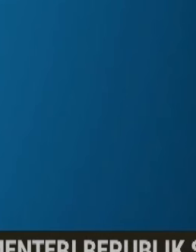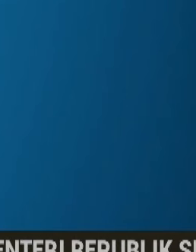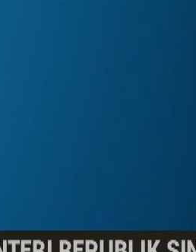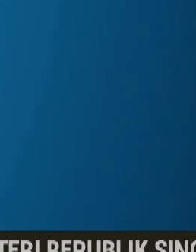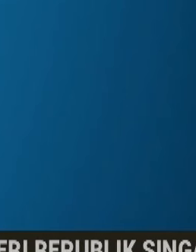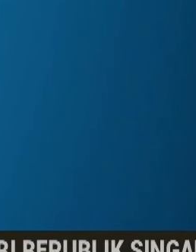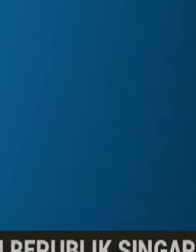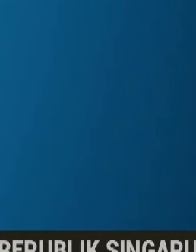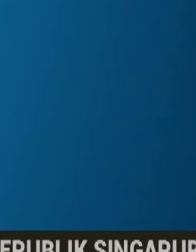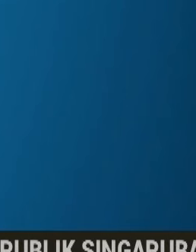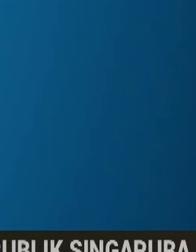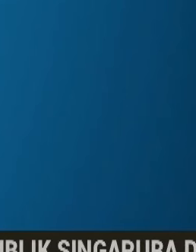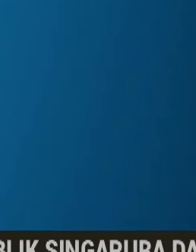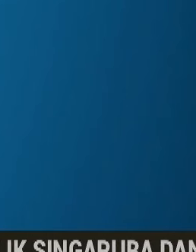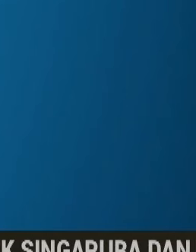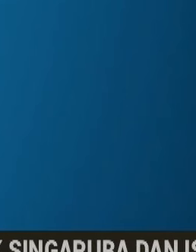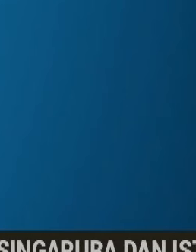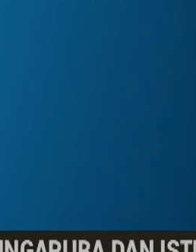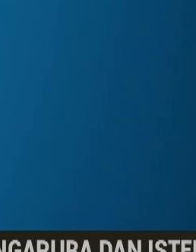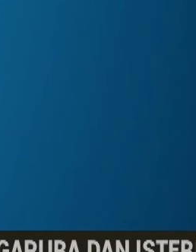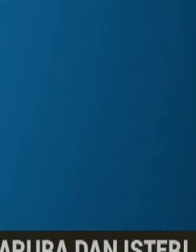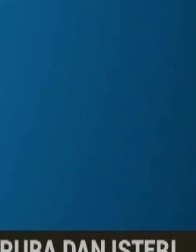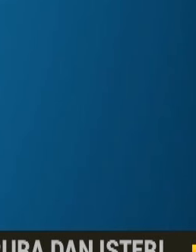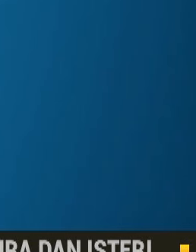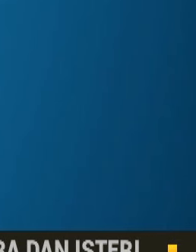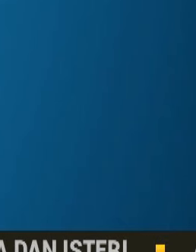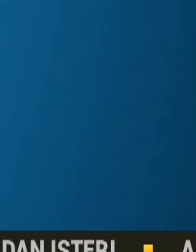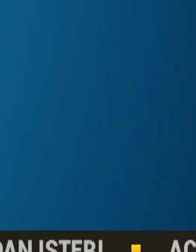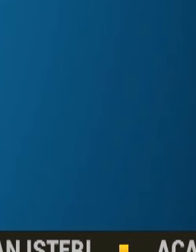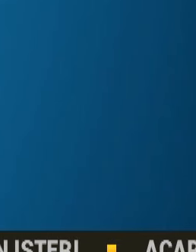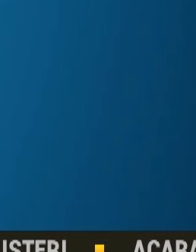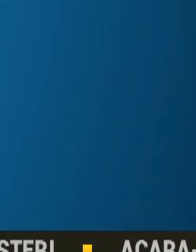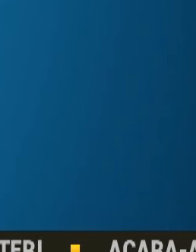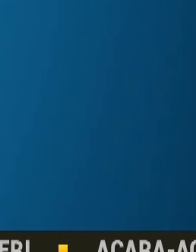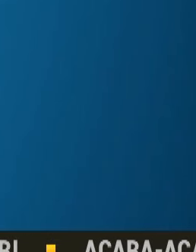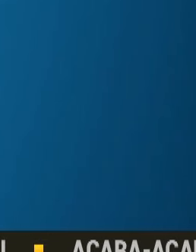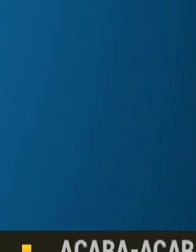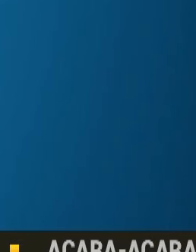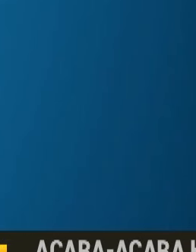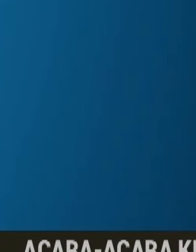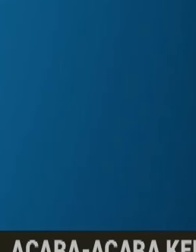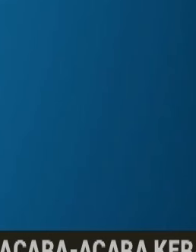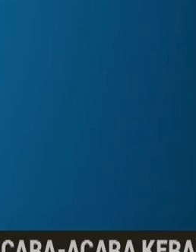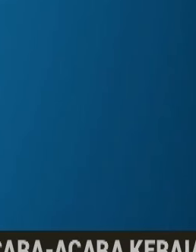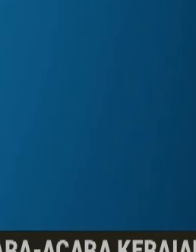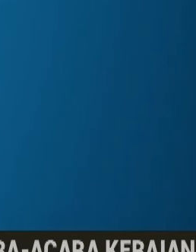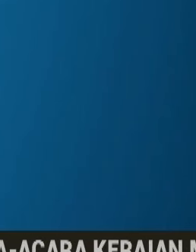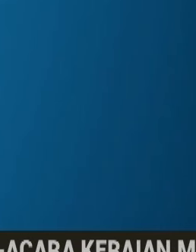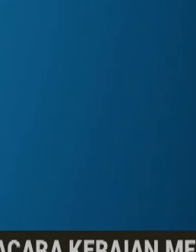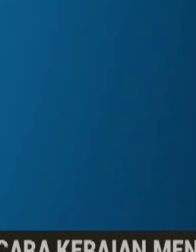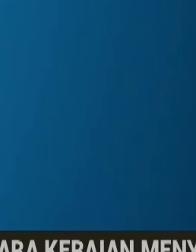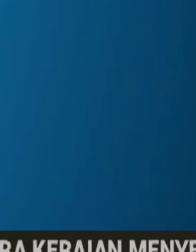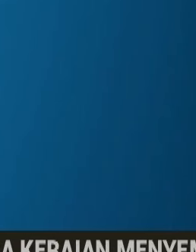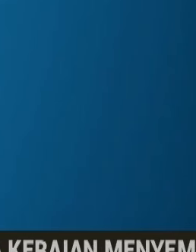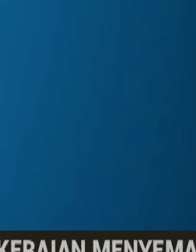ini bahawa maklumat yang dikumpulkan akan disimpan sulit dan digunakan bagi keperluan perangkaan sahaja. Justru